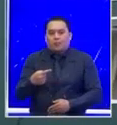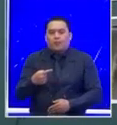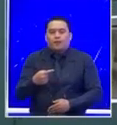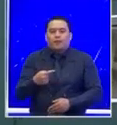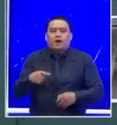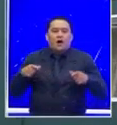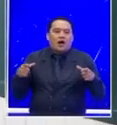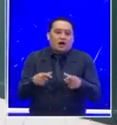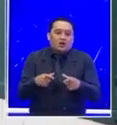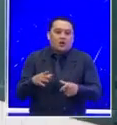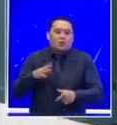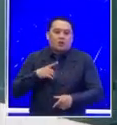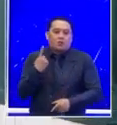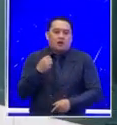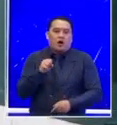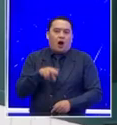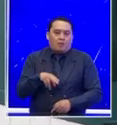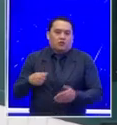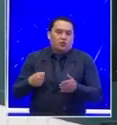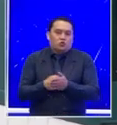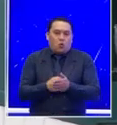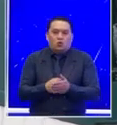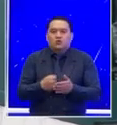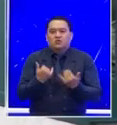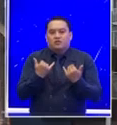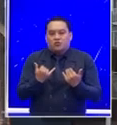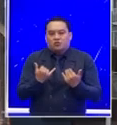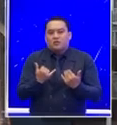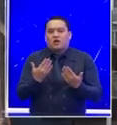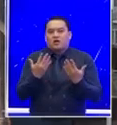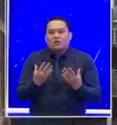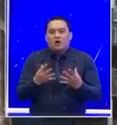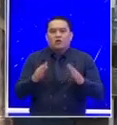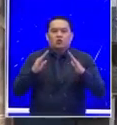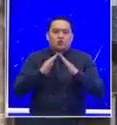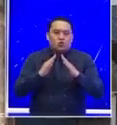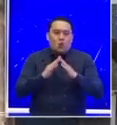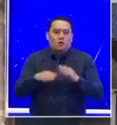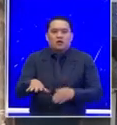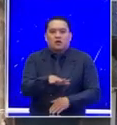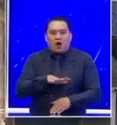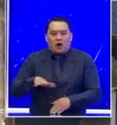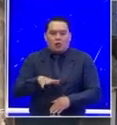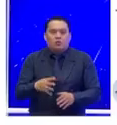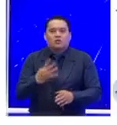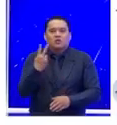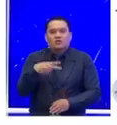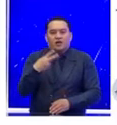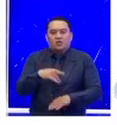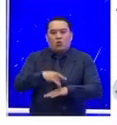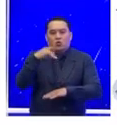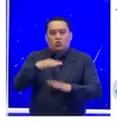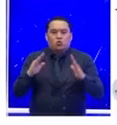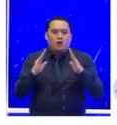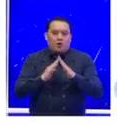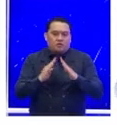На карантине жители находились с 1 апреля. Согласно официальным данным, жилой комплекс «Асыл-Арман» состоит из более чем 20